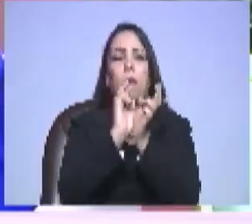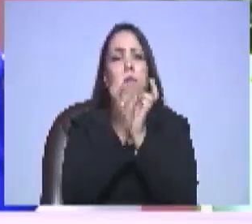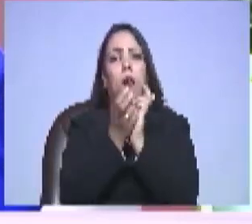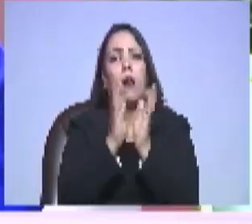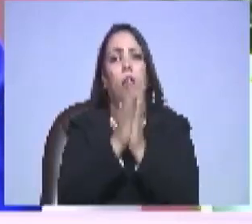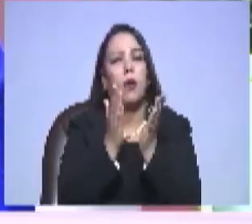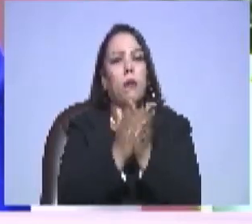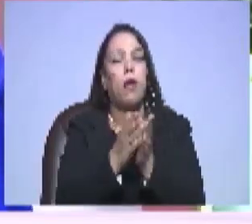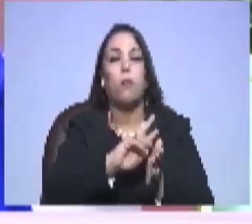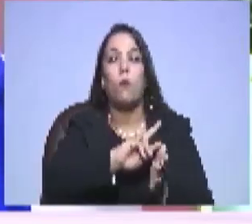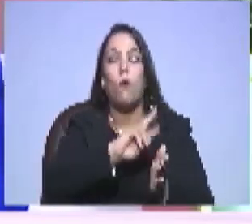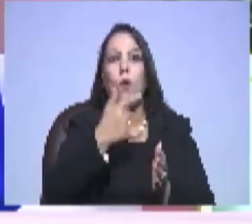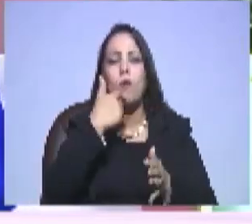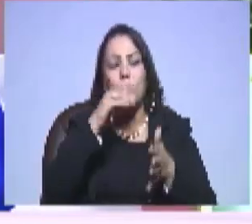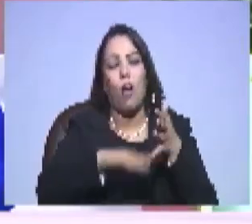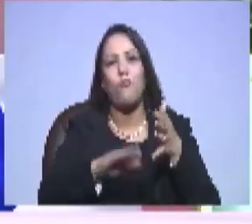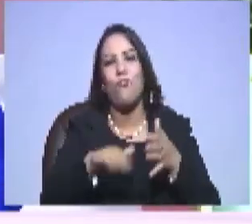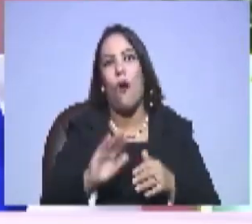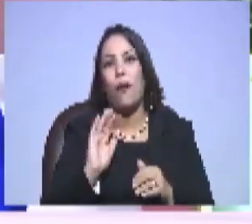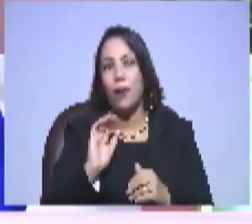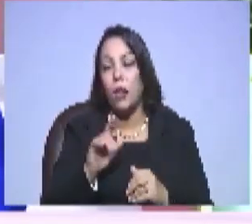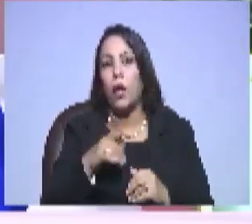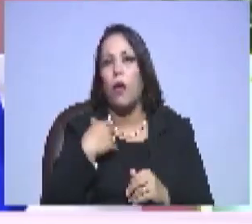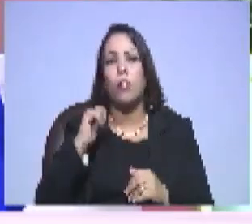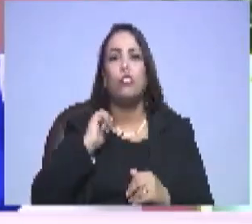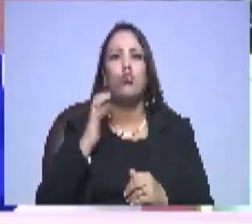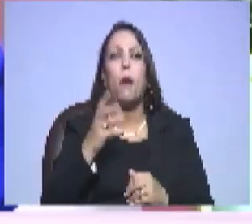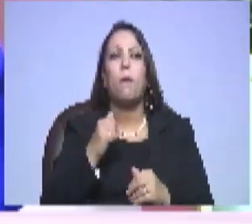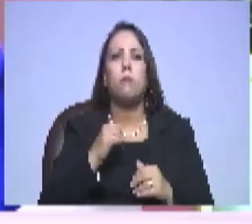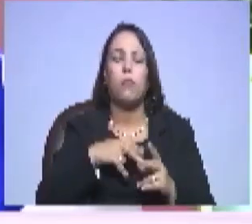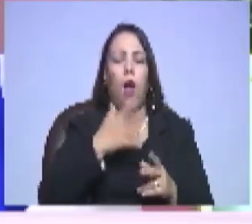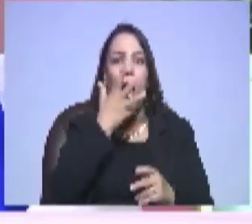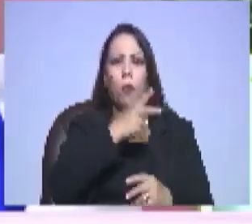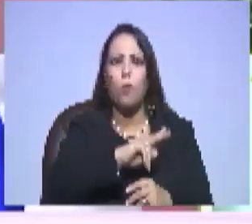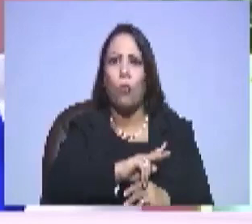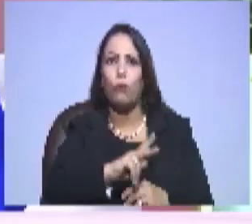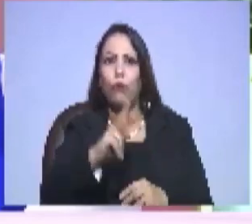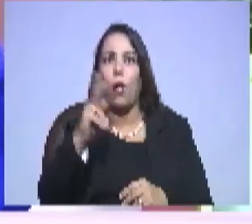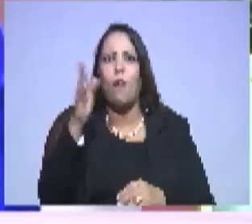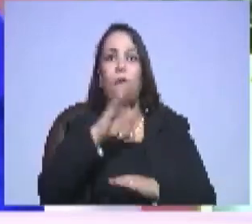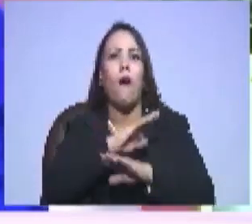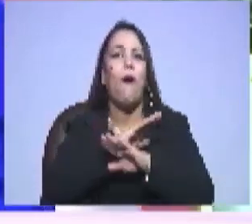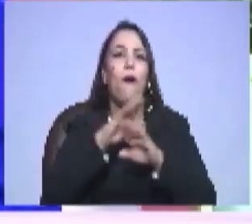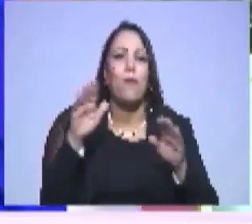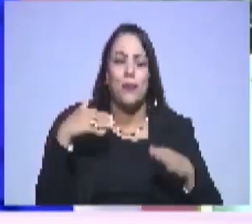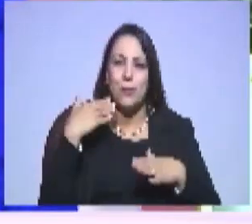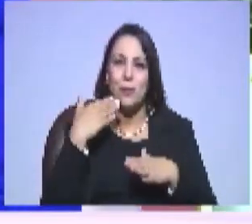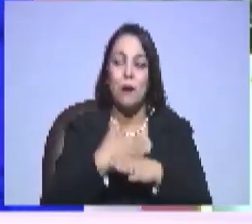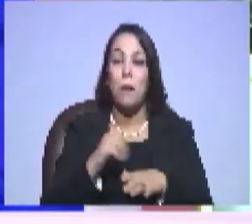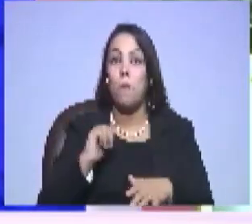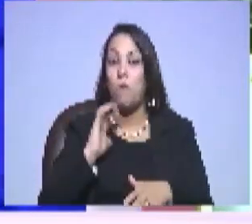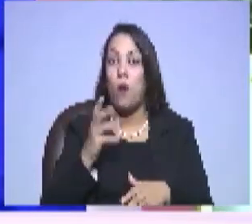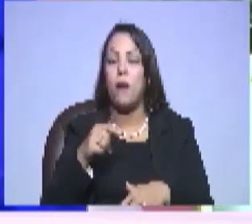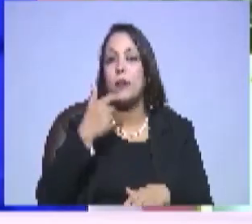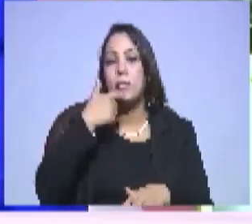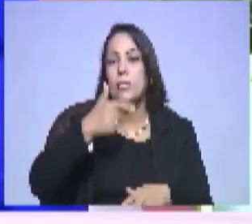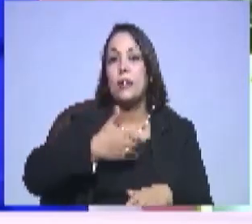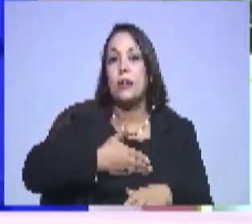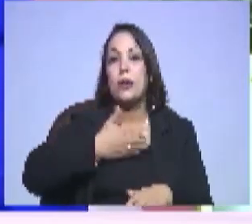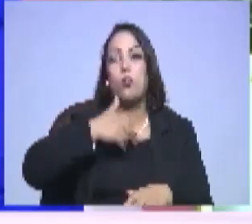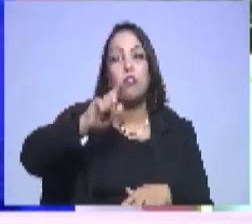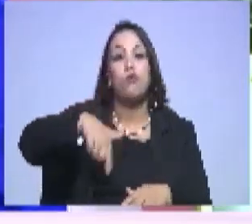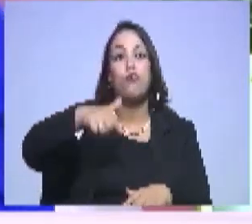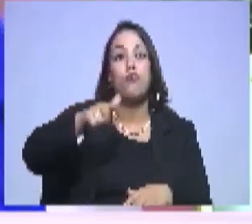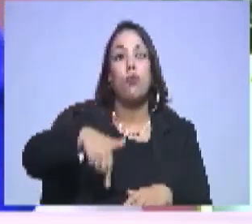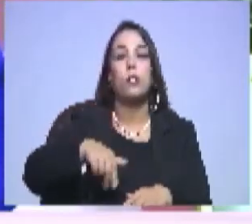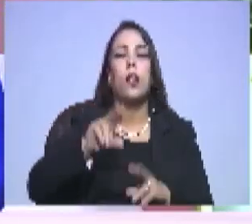الكتاب اه مراهق ده مدرسه ثانيه وتسلسل تاني لان المراهق اللي عنده 16 سنه